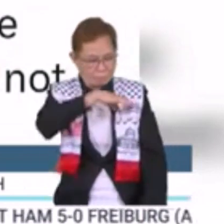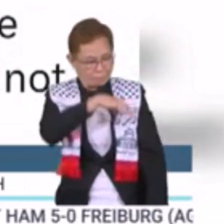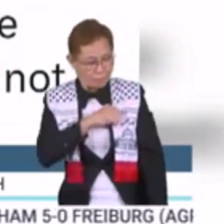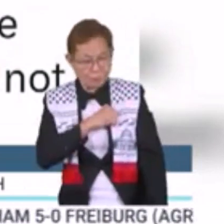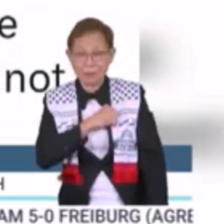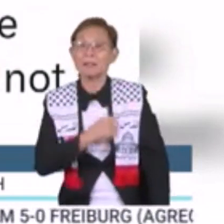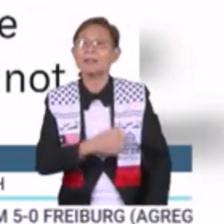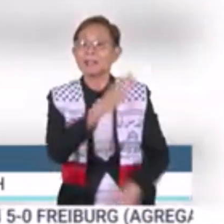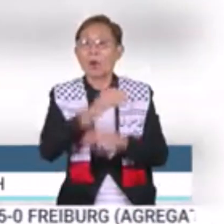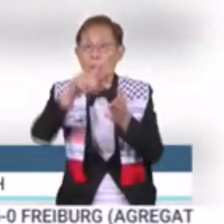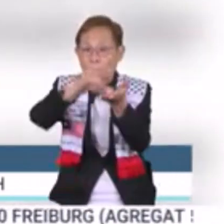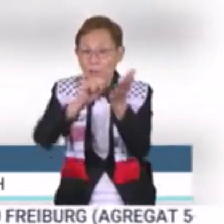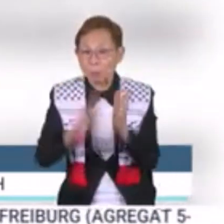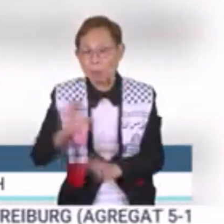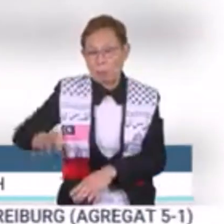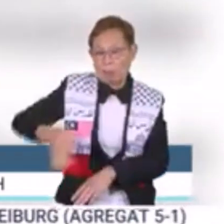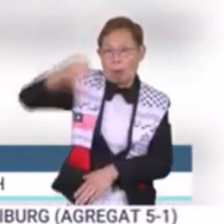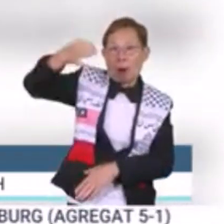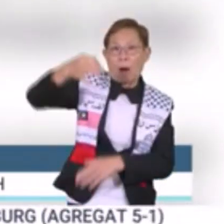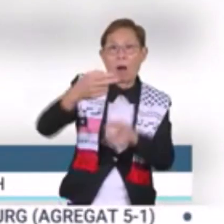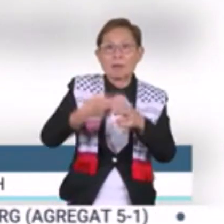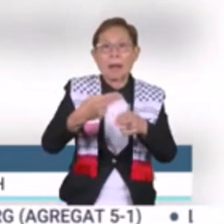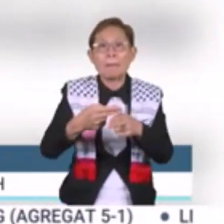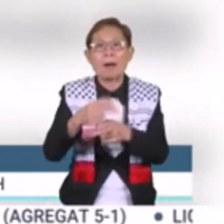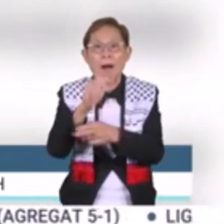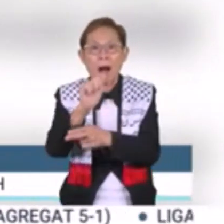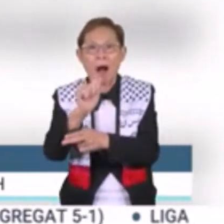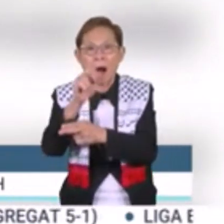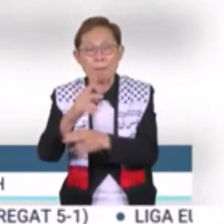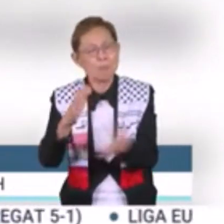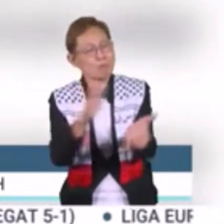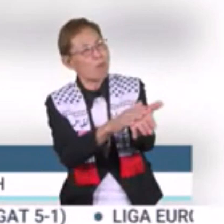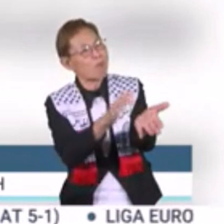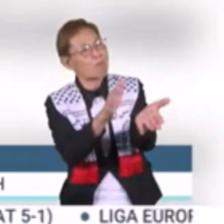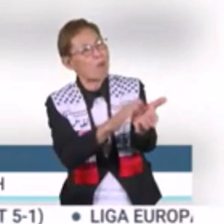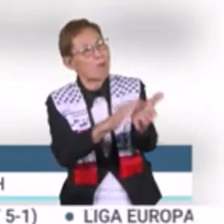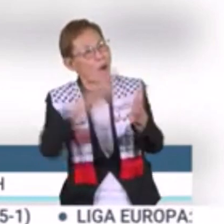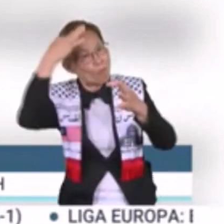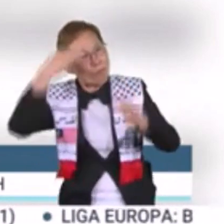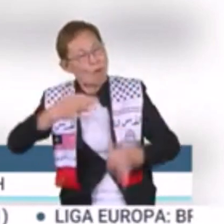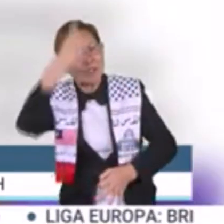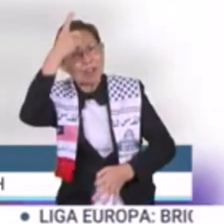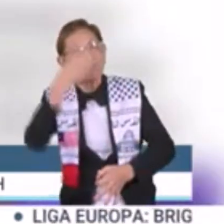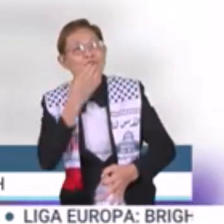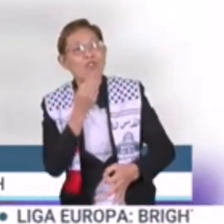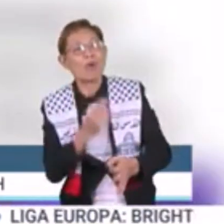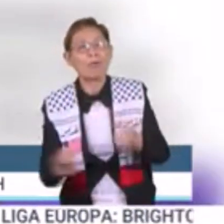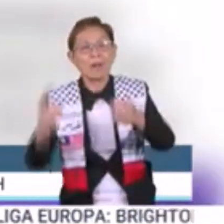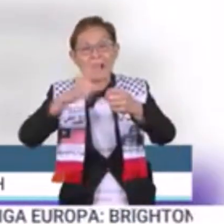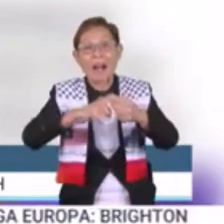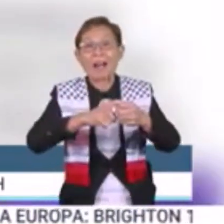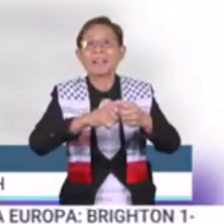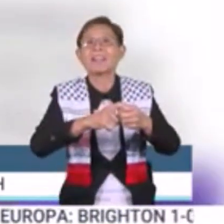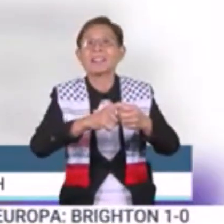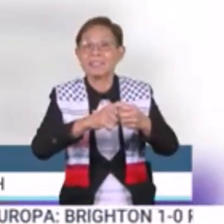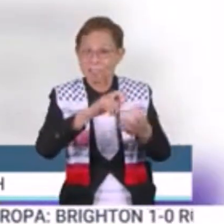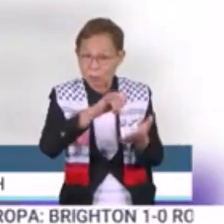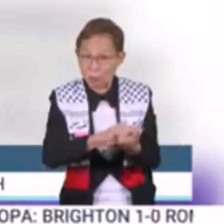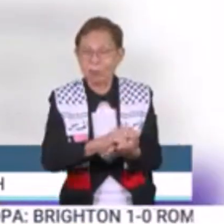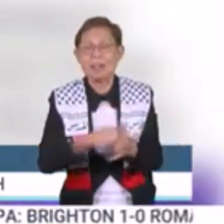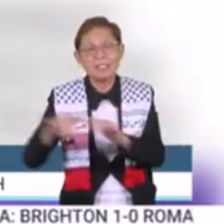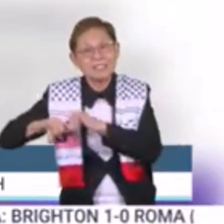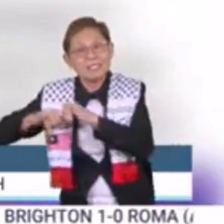Palestin manakala wartawan Perancis Arnold Bertrand turut memuji pendirian Datuk Seri Anwar berkenaan isu terbabit